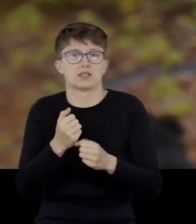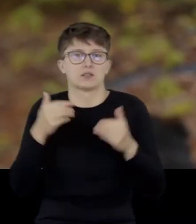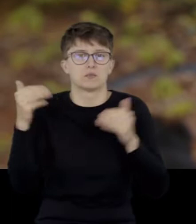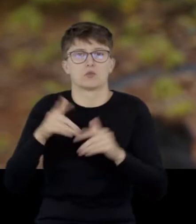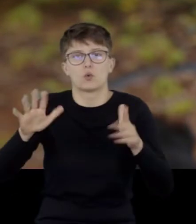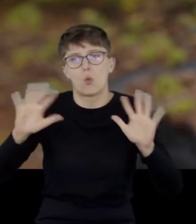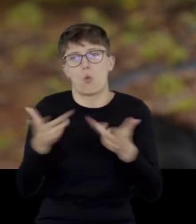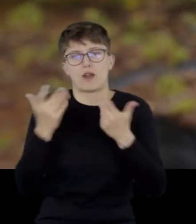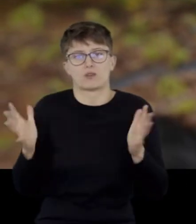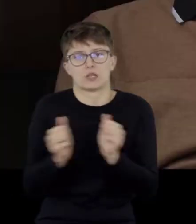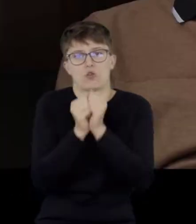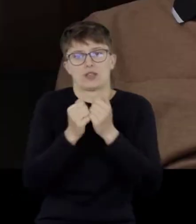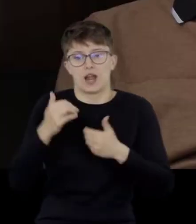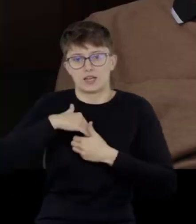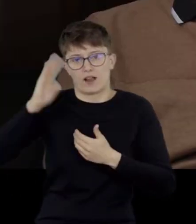Też dzięki temu łatwiej mogli się